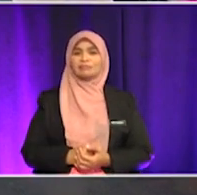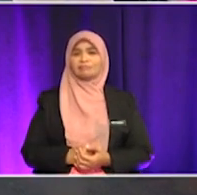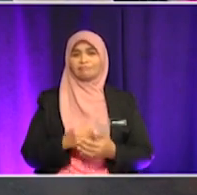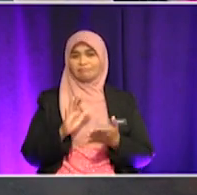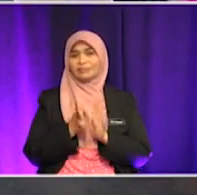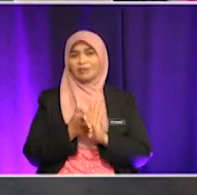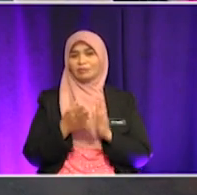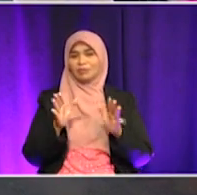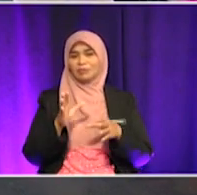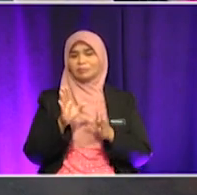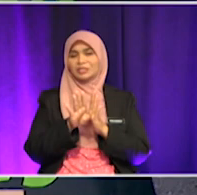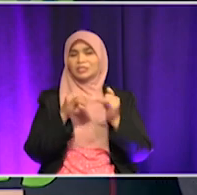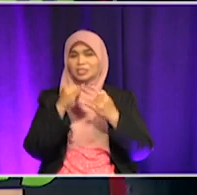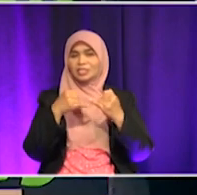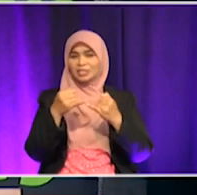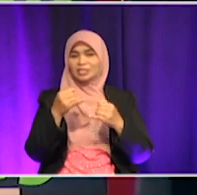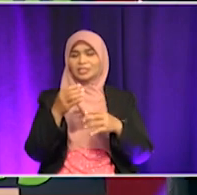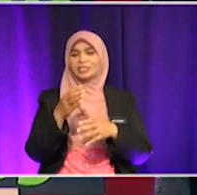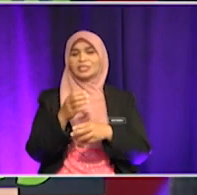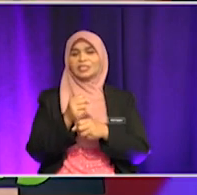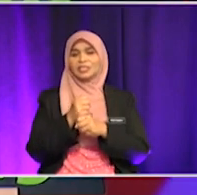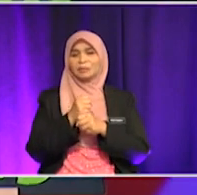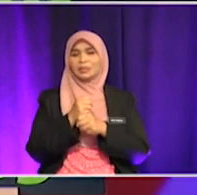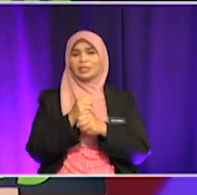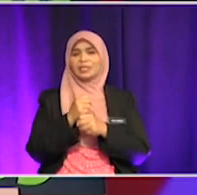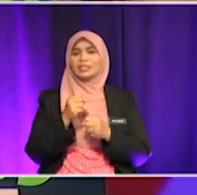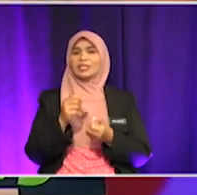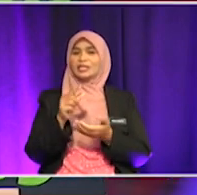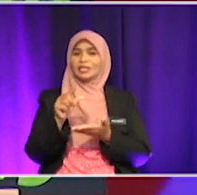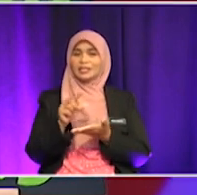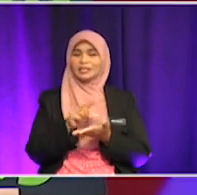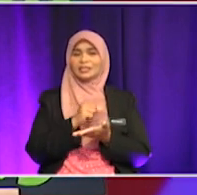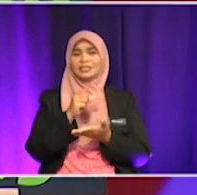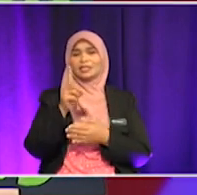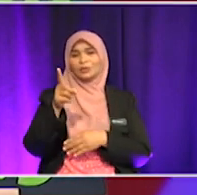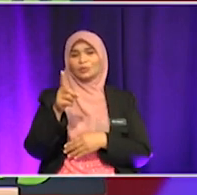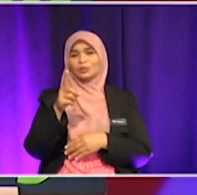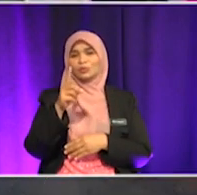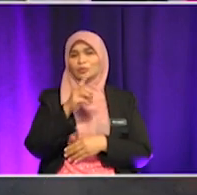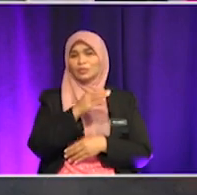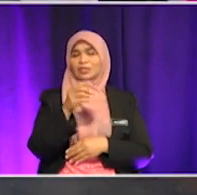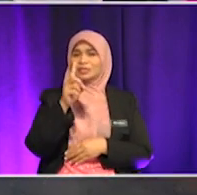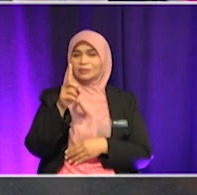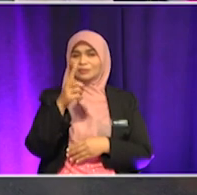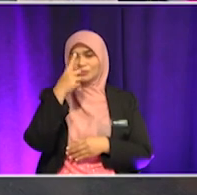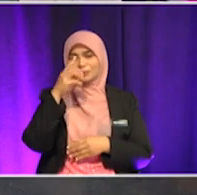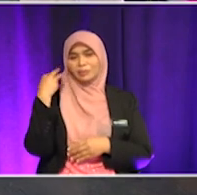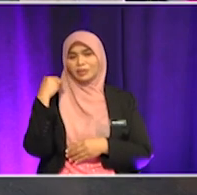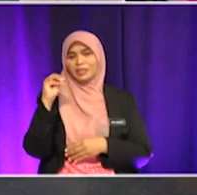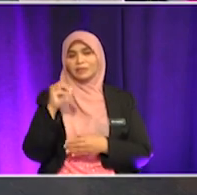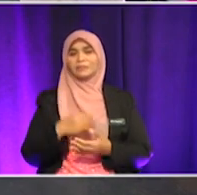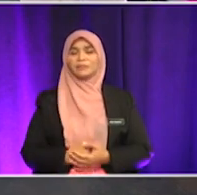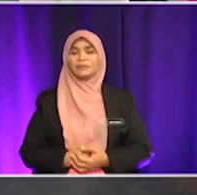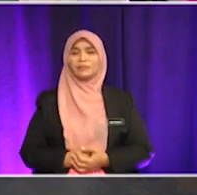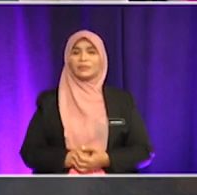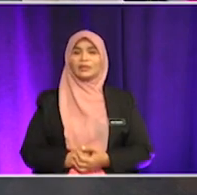Najwa berjaya menjawab soalan cikgu dengan baik. Jadi kita berikan ganjaran satu-satu untuk mereka berdua. Baik. Itulah dia